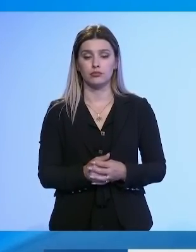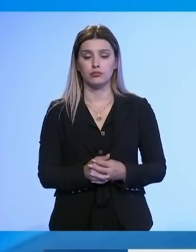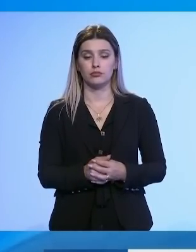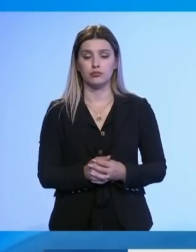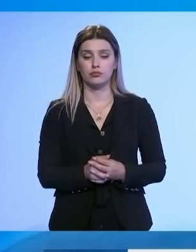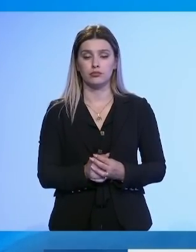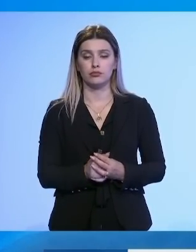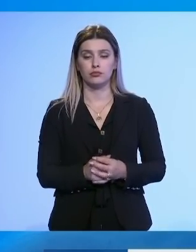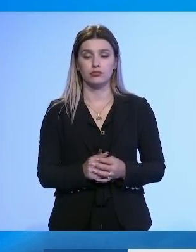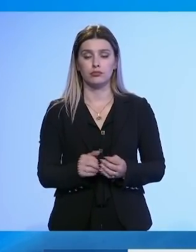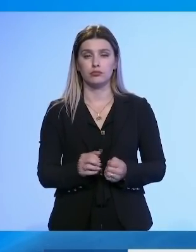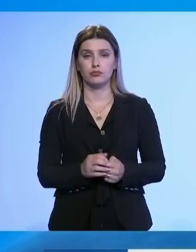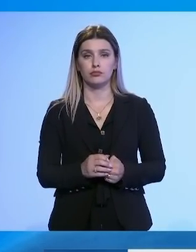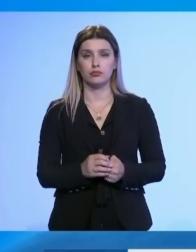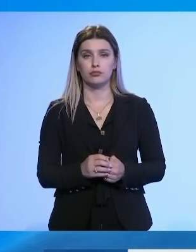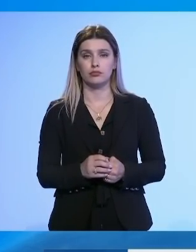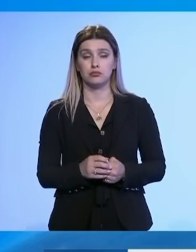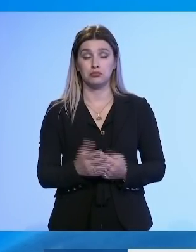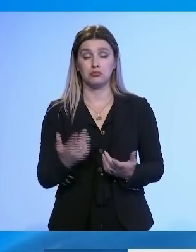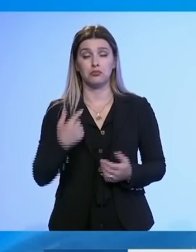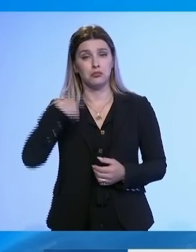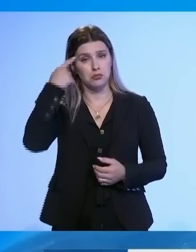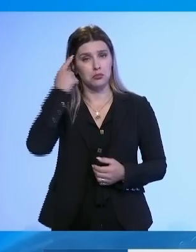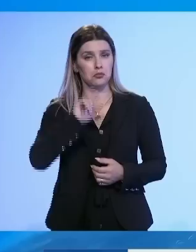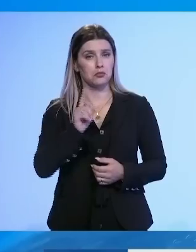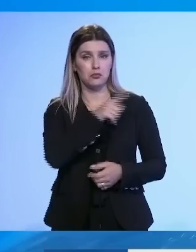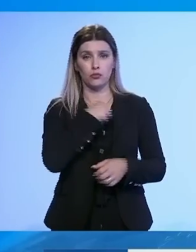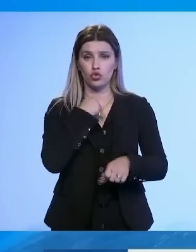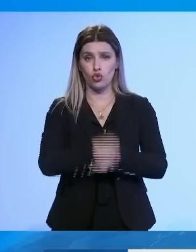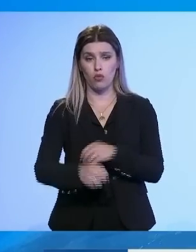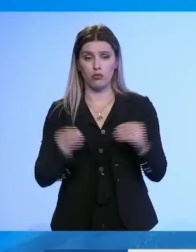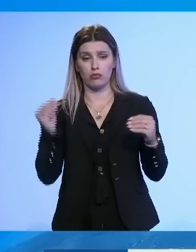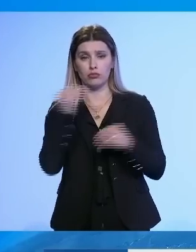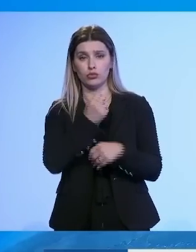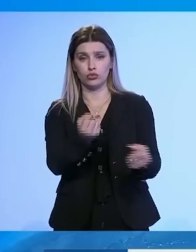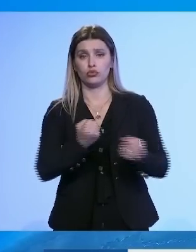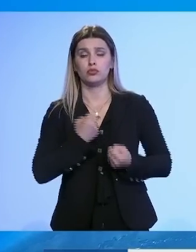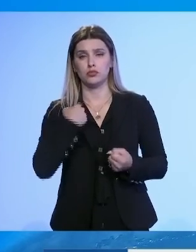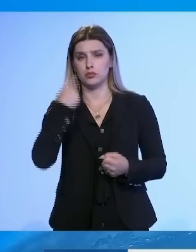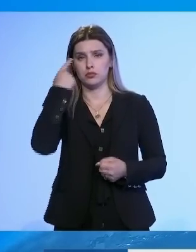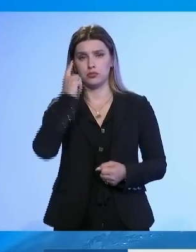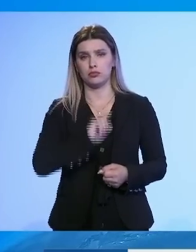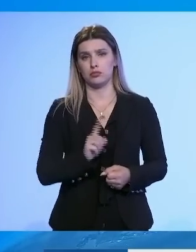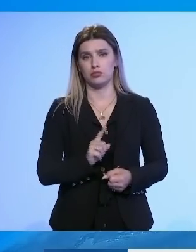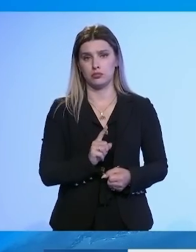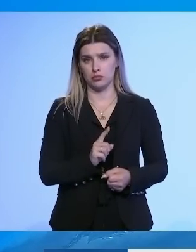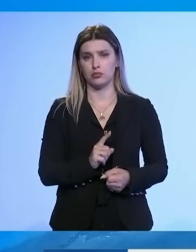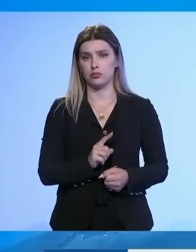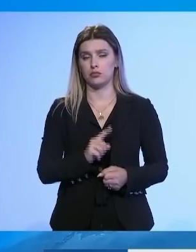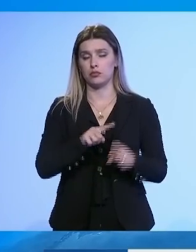Kretëm se nuk nësulmojnë që atë mjërë që është nësulmojnë, tam kështë e kaloj me ministrin ato të